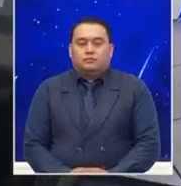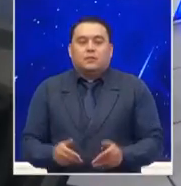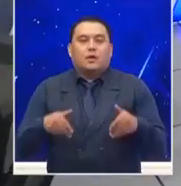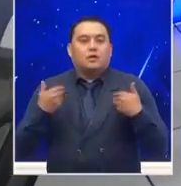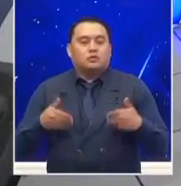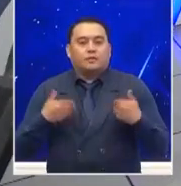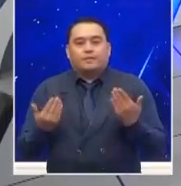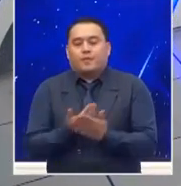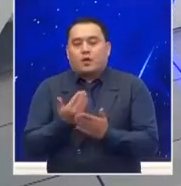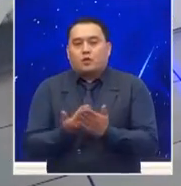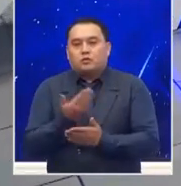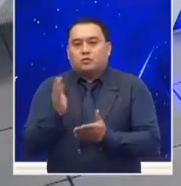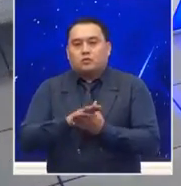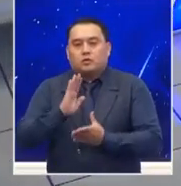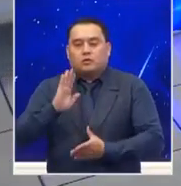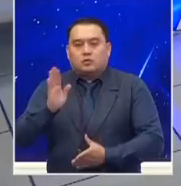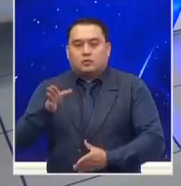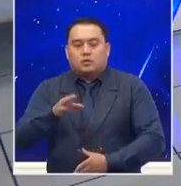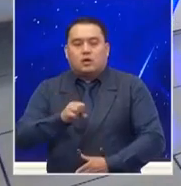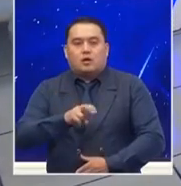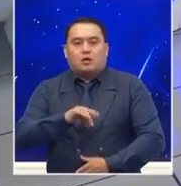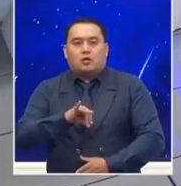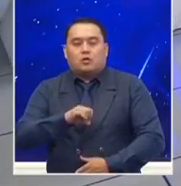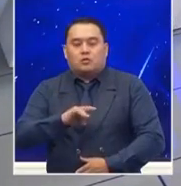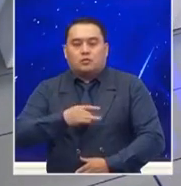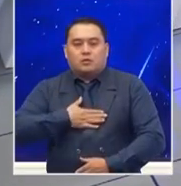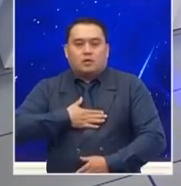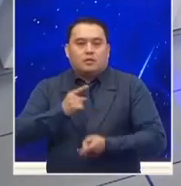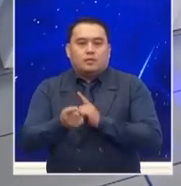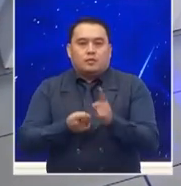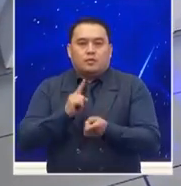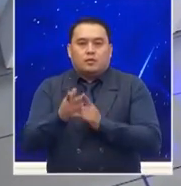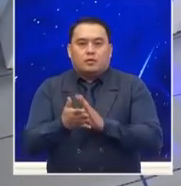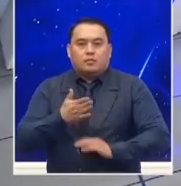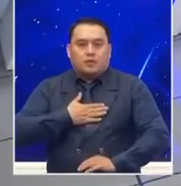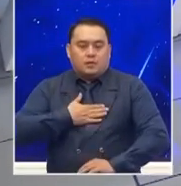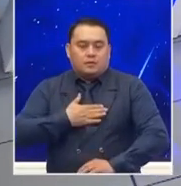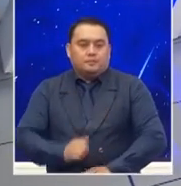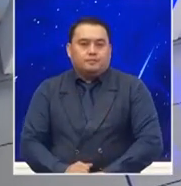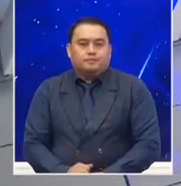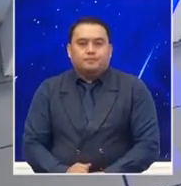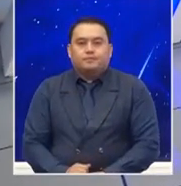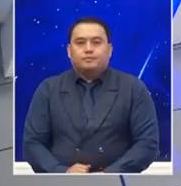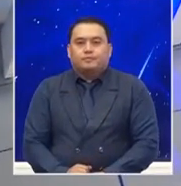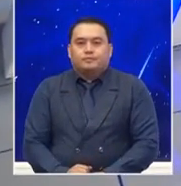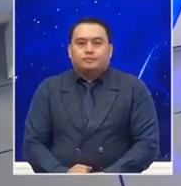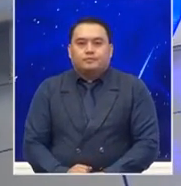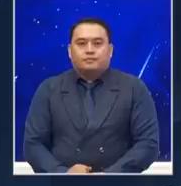Ассаламу алейкум, қадірмен көрермен, тікелей эфирде қорытынды жаңалықтар, студияда Алмат Хамид, сурда отырмада Марат Жақсылық. Бүгін